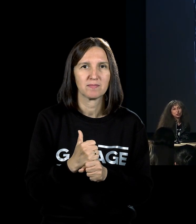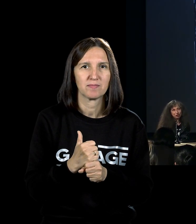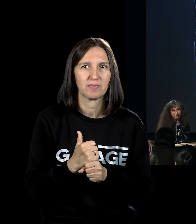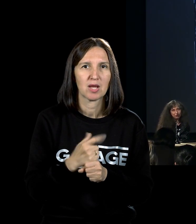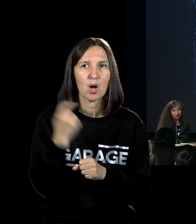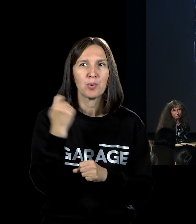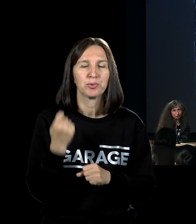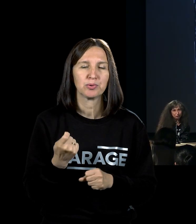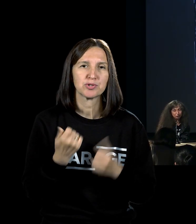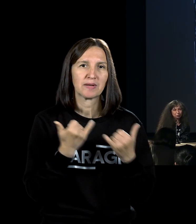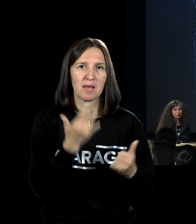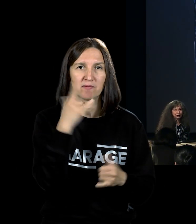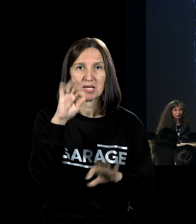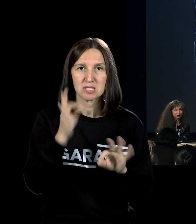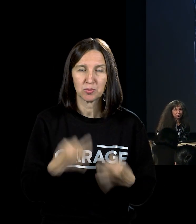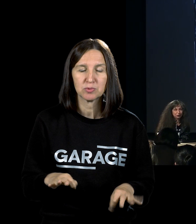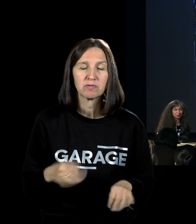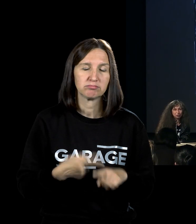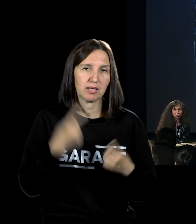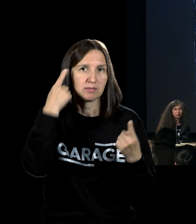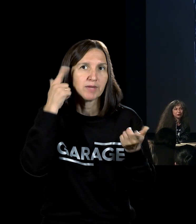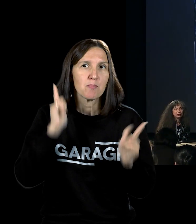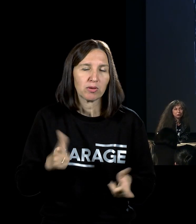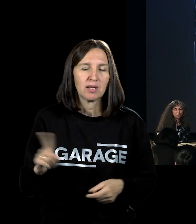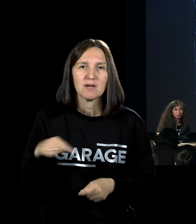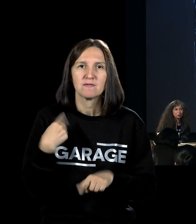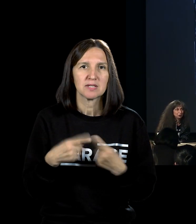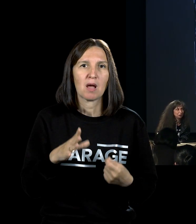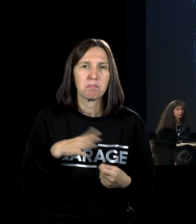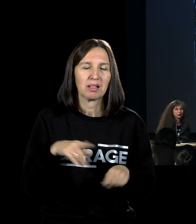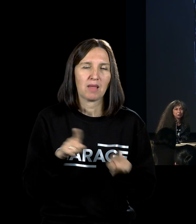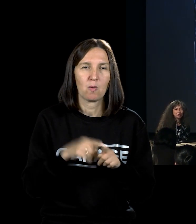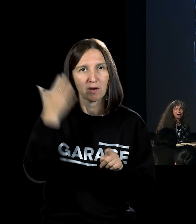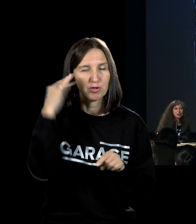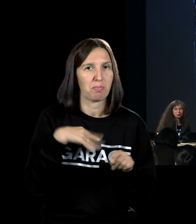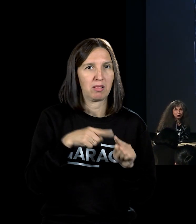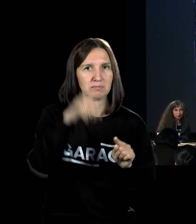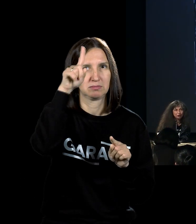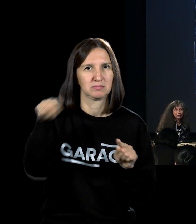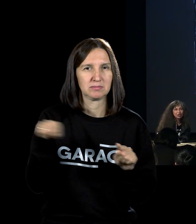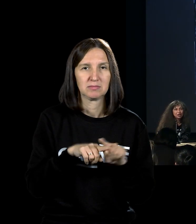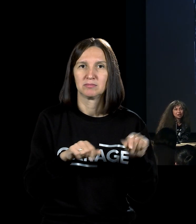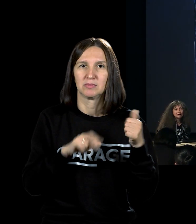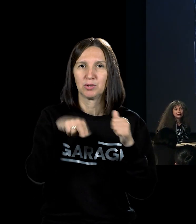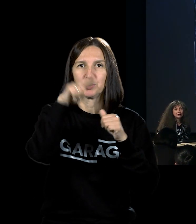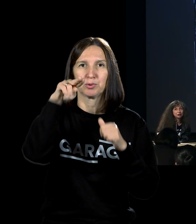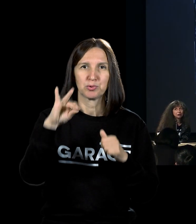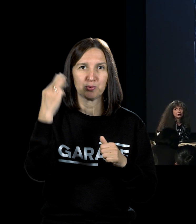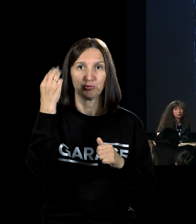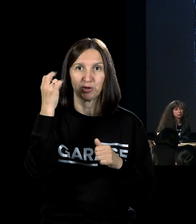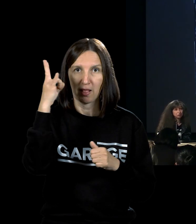четыре главных художника для американского искусства, что понятно, да, что всегда было, что это всегда был треугольник, что это всегда был Дюшан